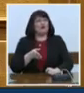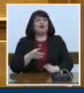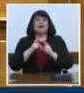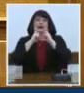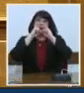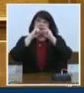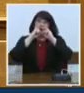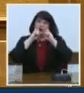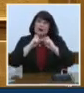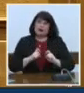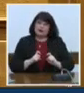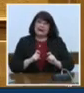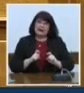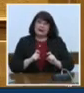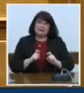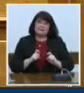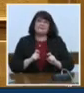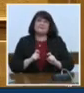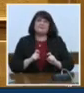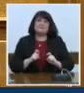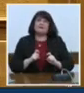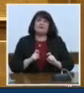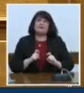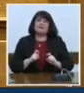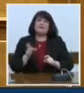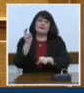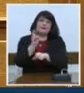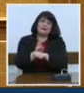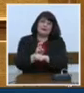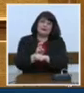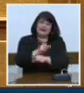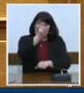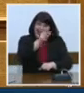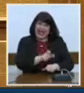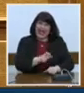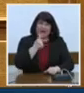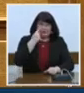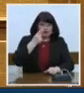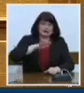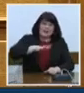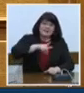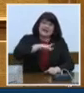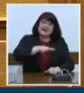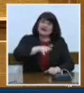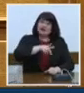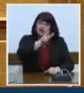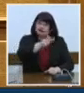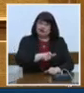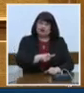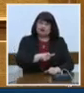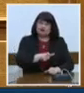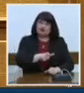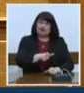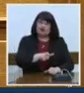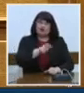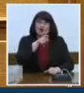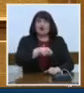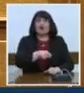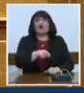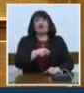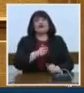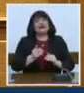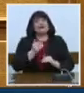της υποχρεωτικής διαθεσιμότητας του φερόμενου, το τονίζω αυτό, φερόμενου ως θήτη με αναστολή